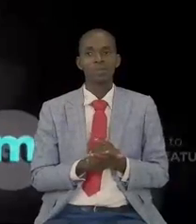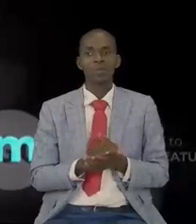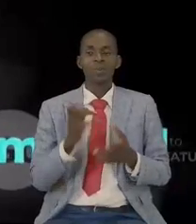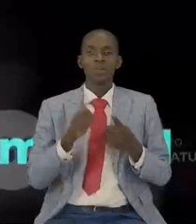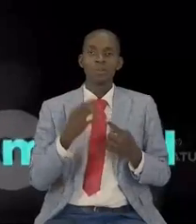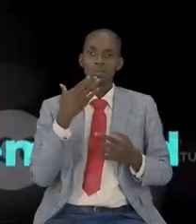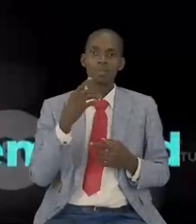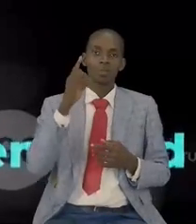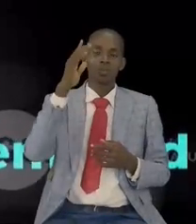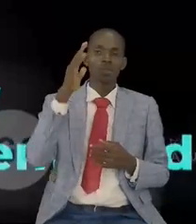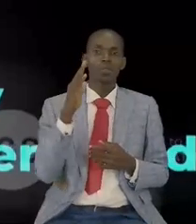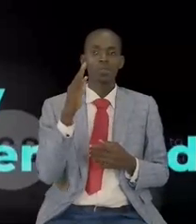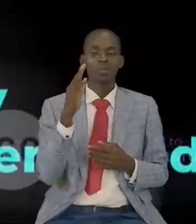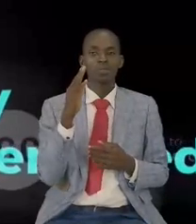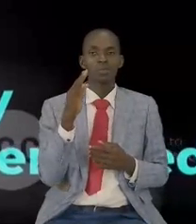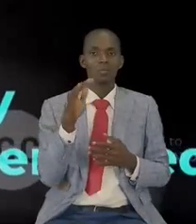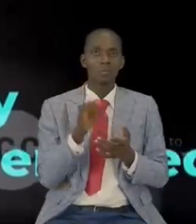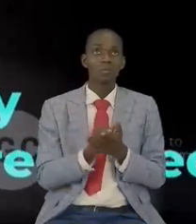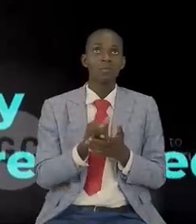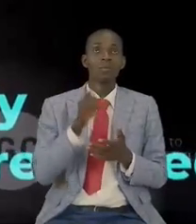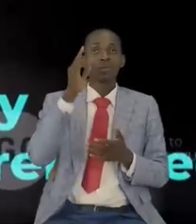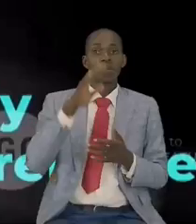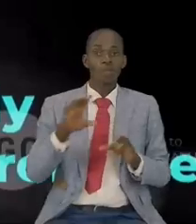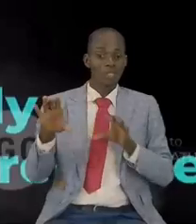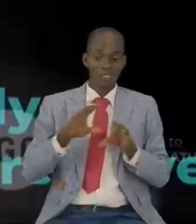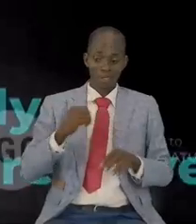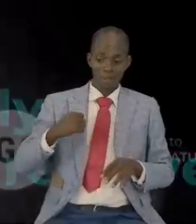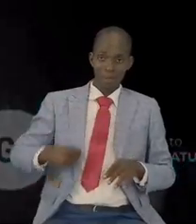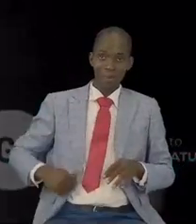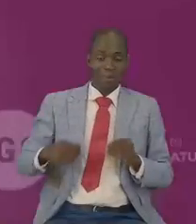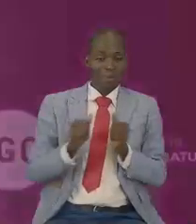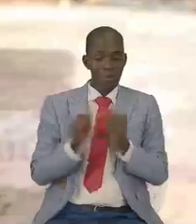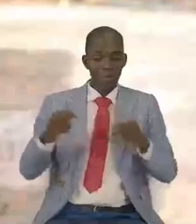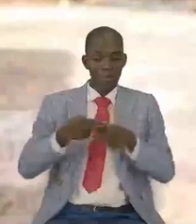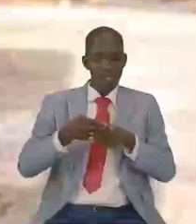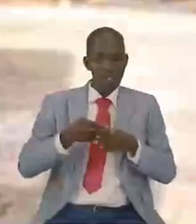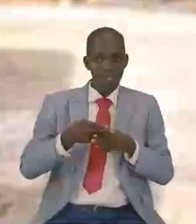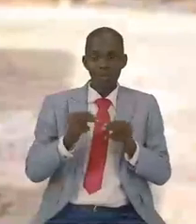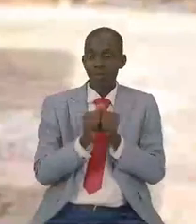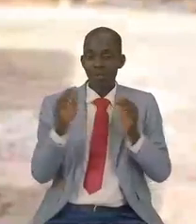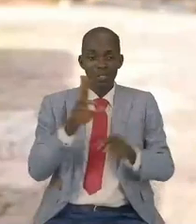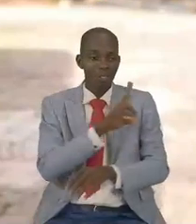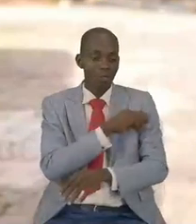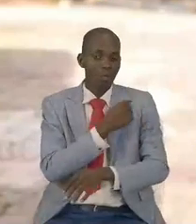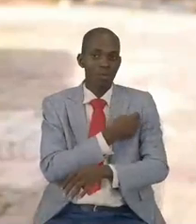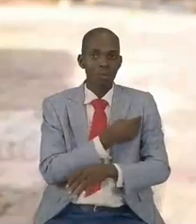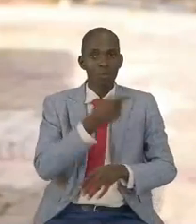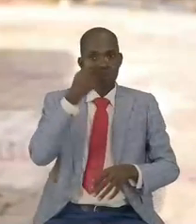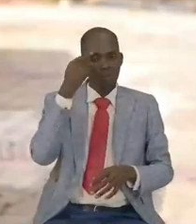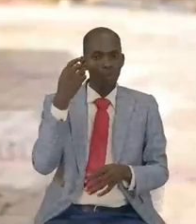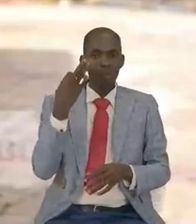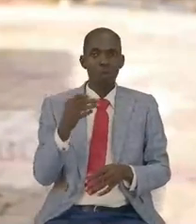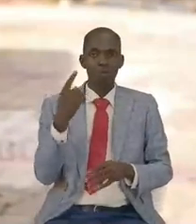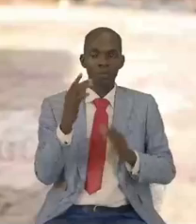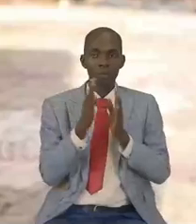Dieu. Dieu a fait une opération sur moi, sans hôpital, à cause de sa prière.